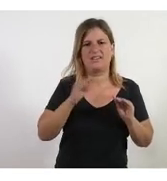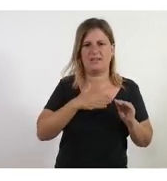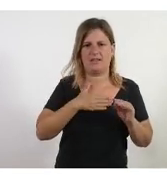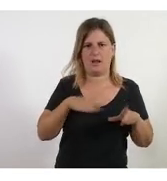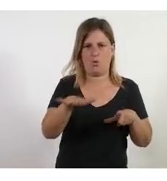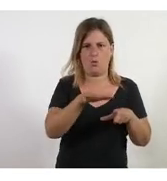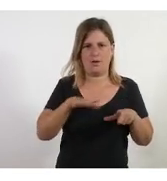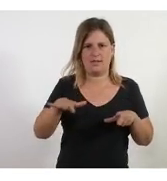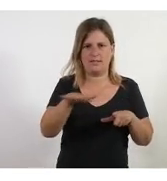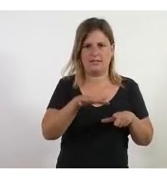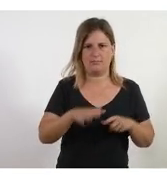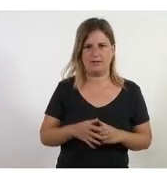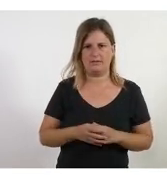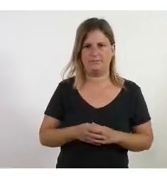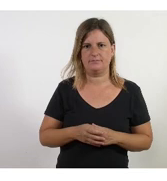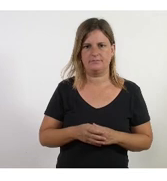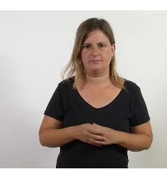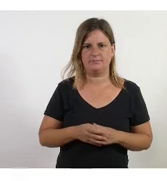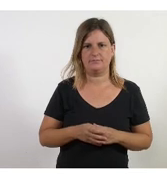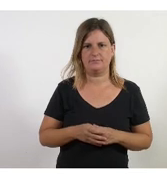aquí, en aquest espai.